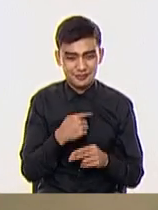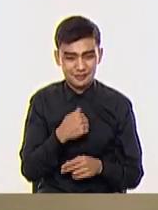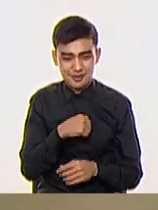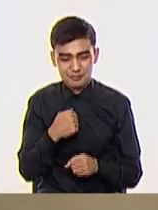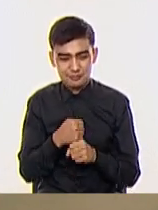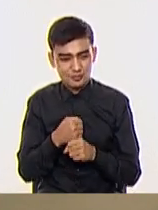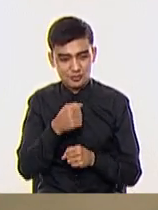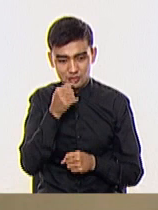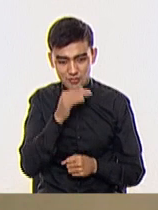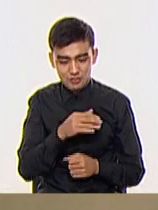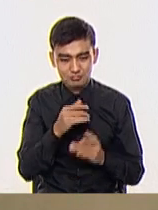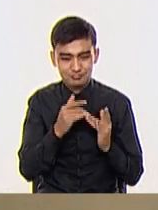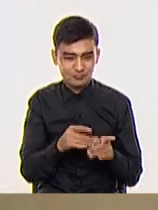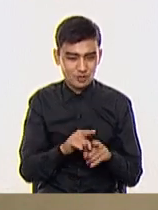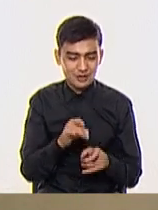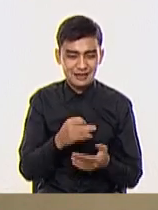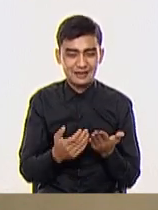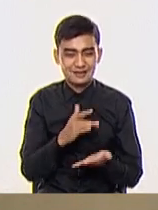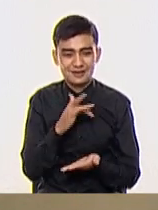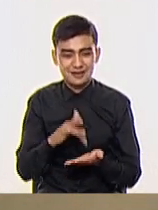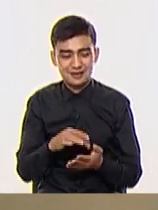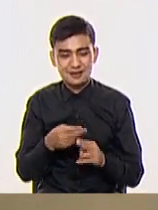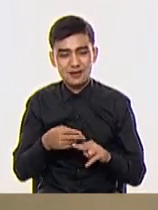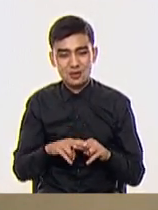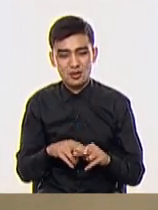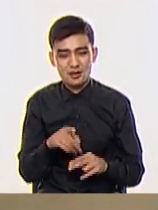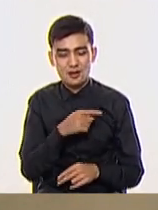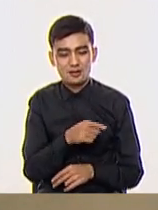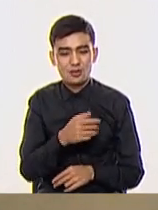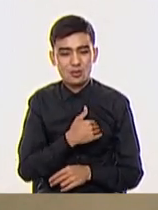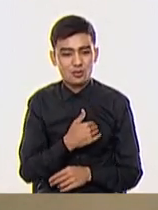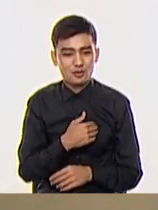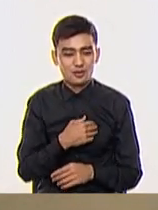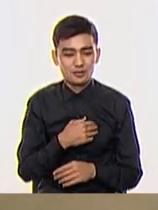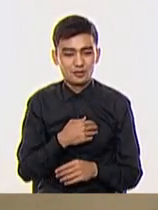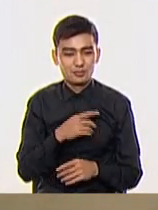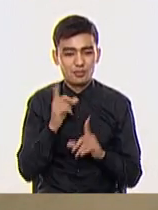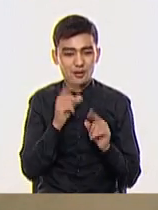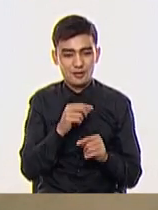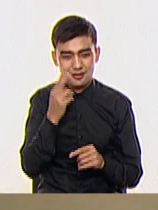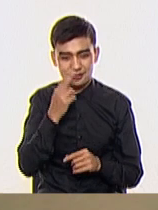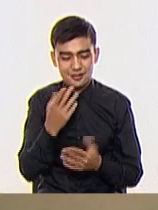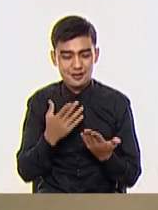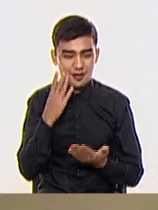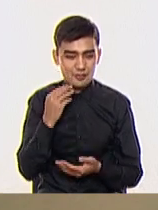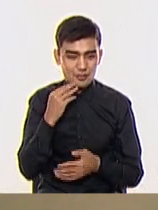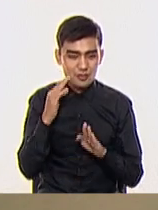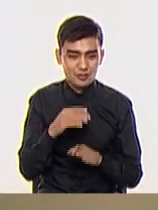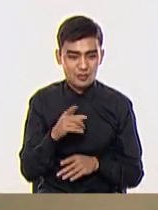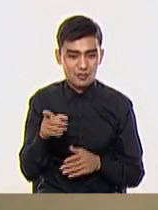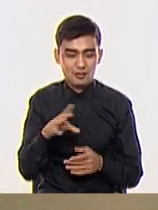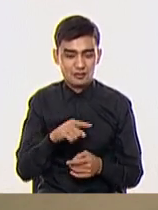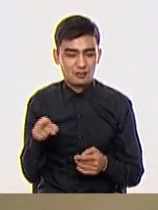производить или и центры которые они хотели поехать в астане или в алмате они ему